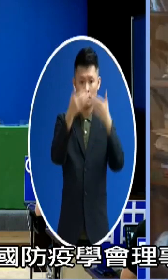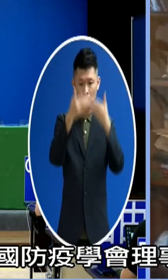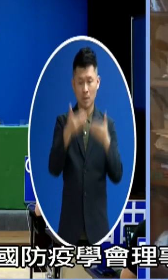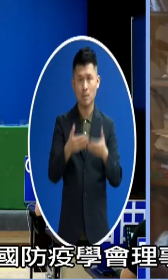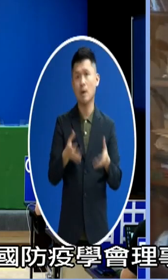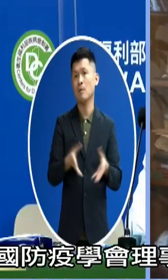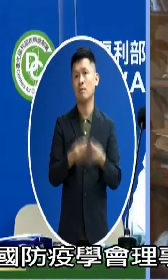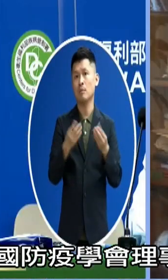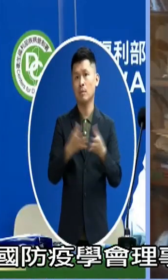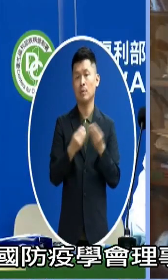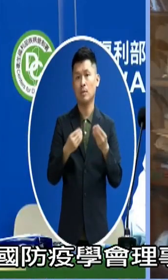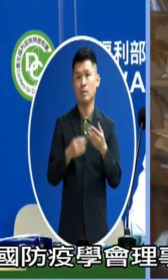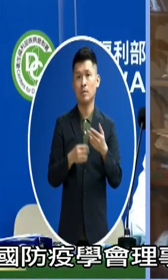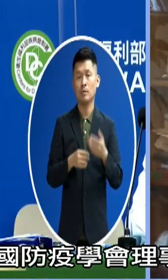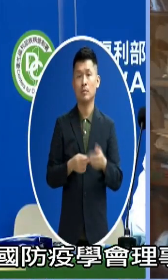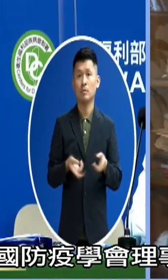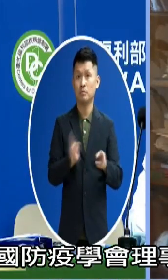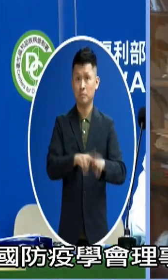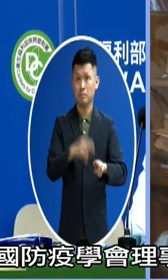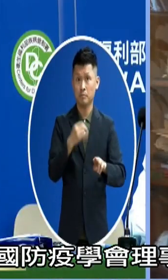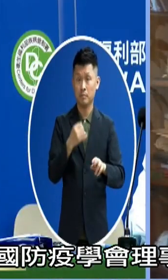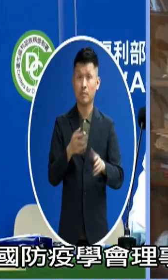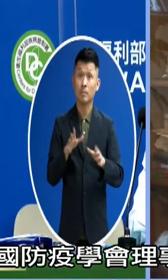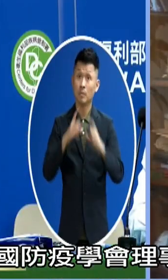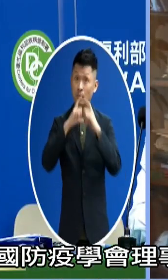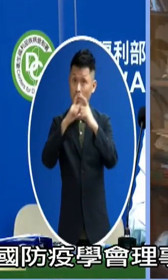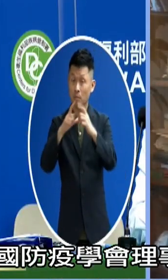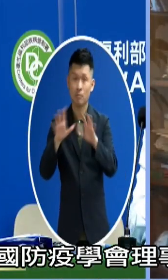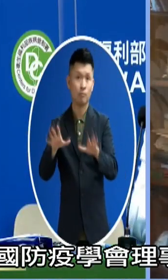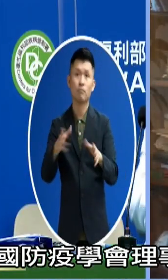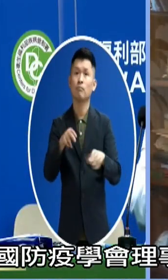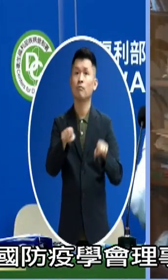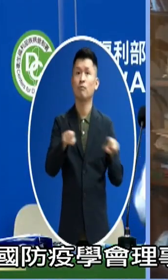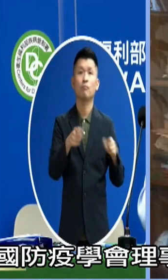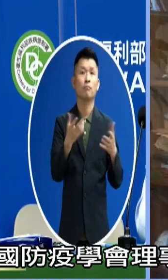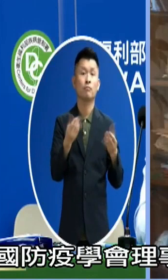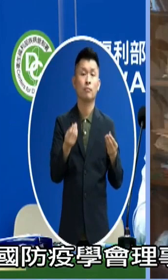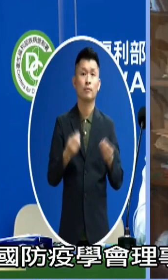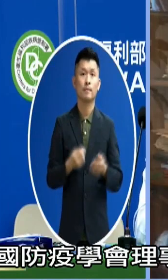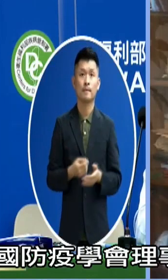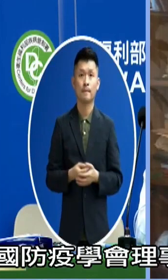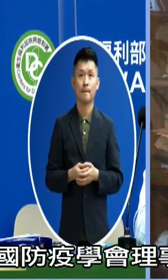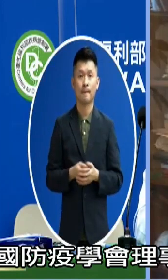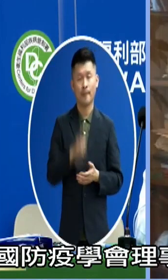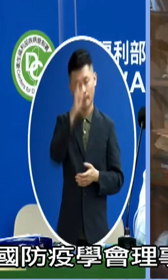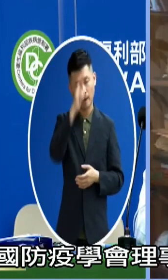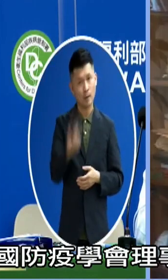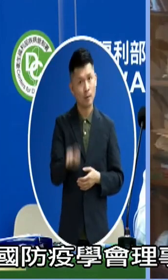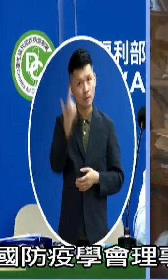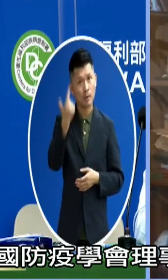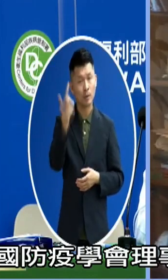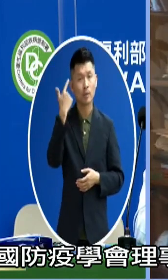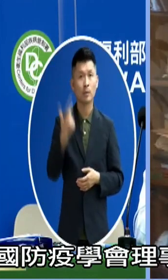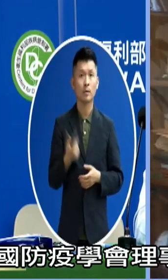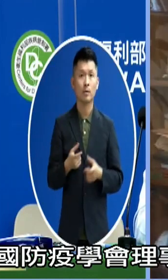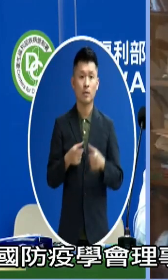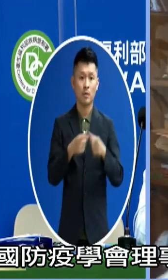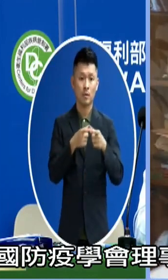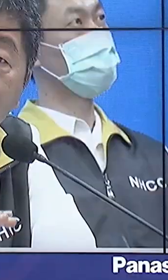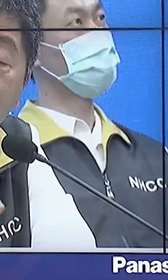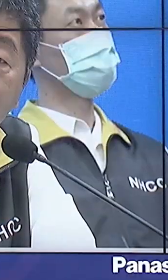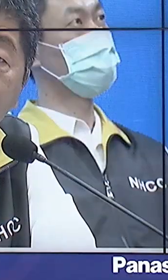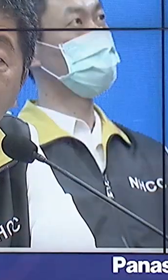上来讲，两岸的紧张气氛是没有办法缓和的，这个对台湾的整个国家的安全是没有帮